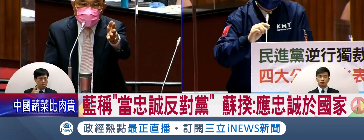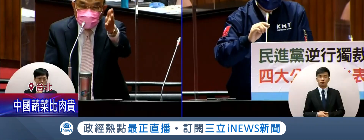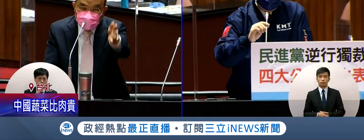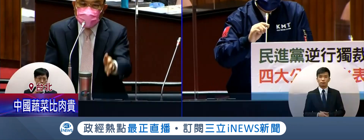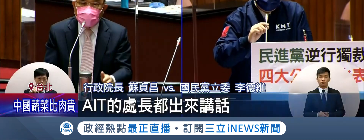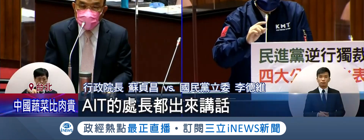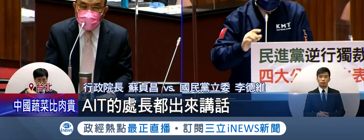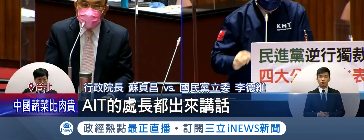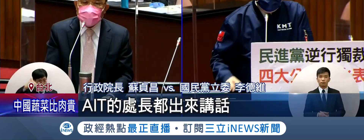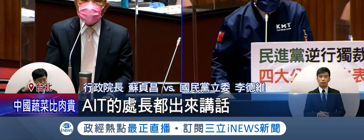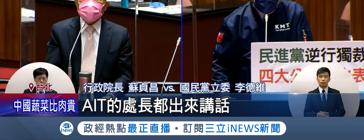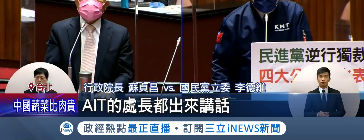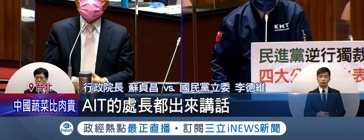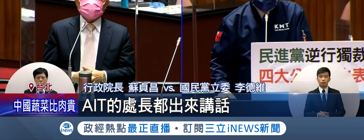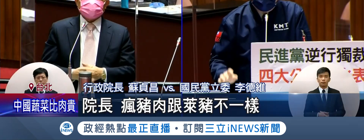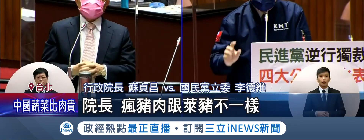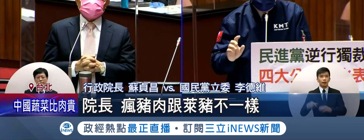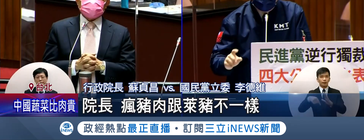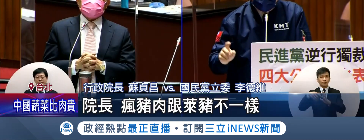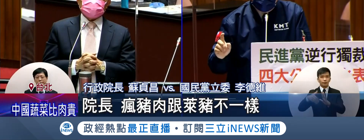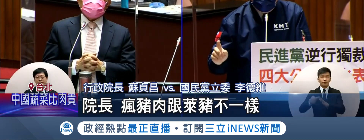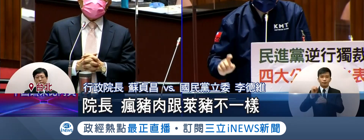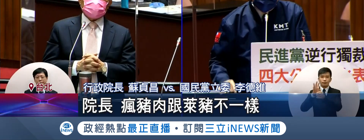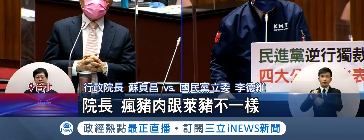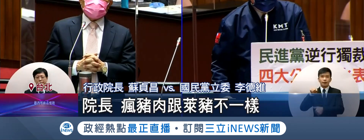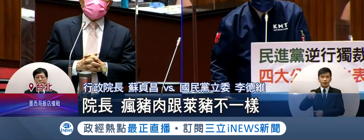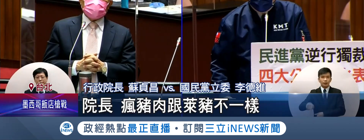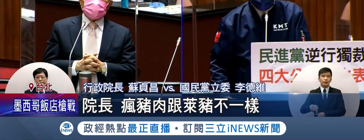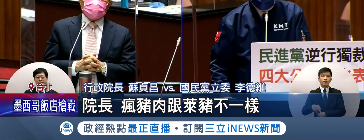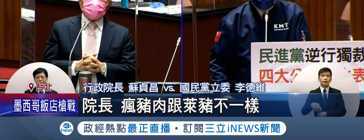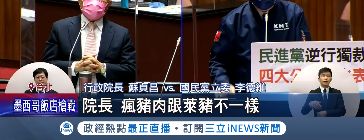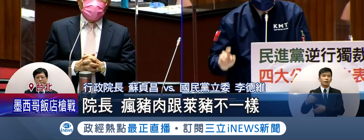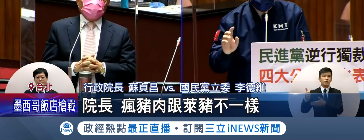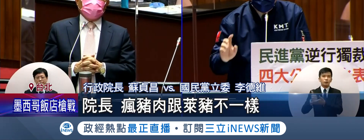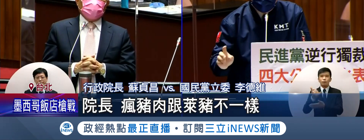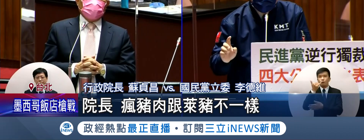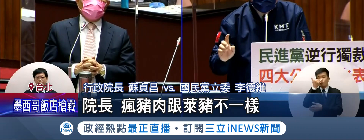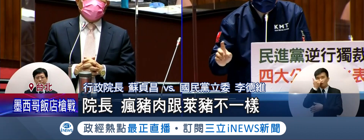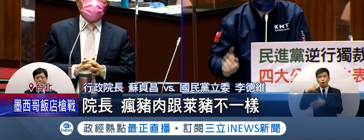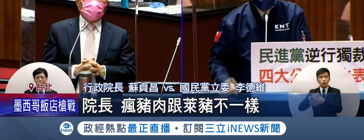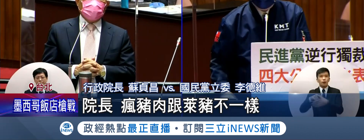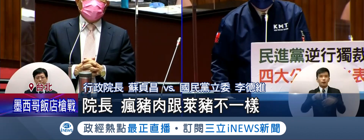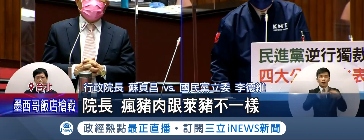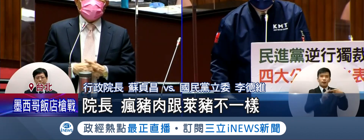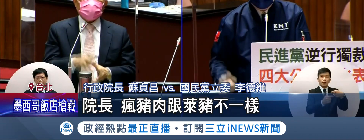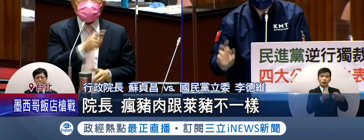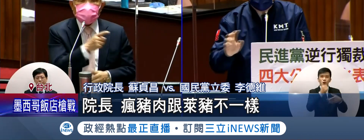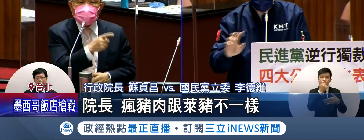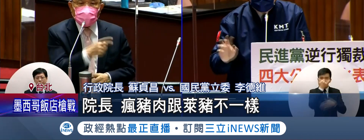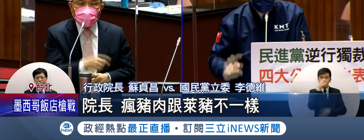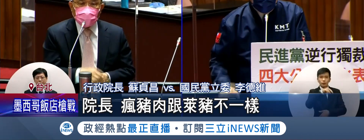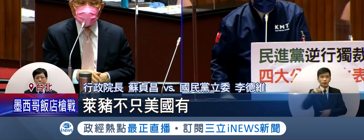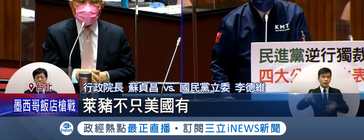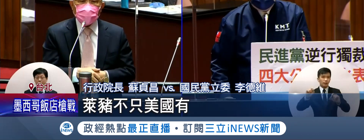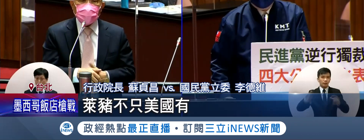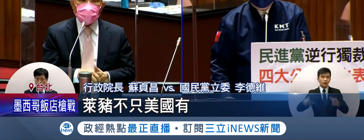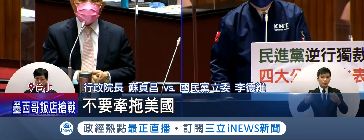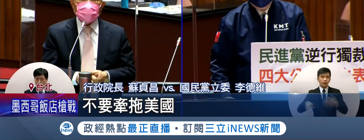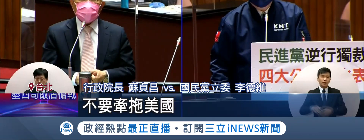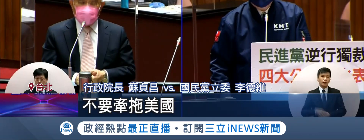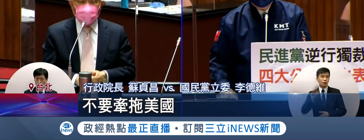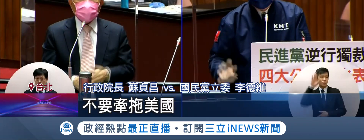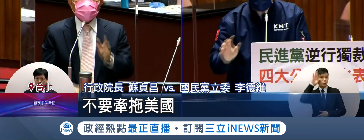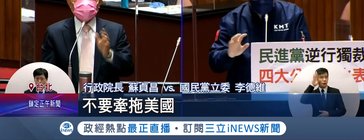基的处长都出来讲话。 院长啊，消底吧，跟莱猪是两款的，莱猪不止美国有啦，不用谈到美国